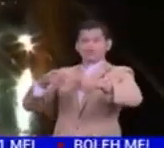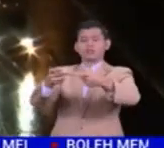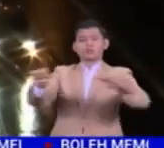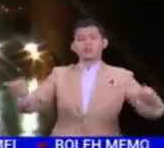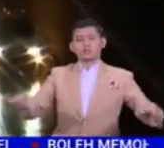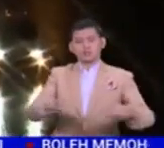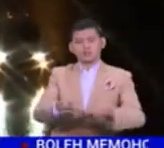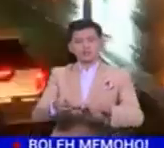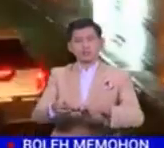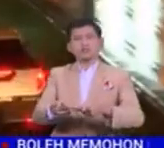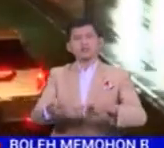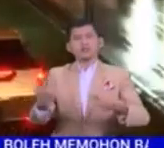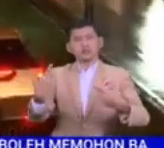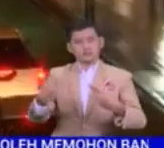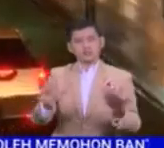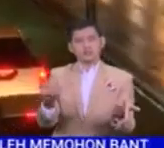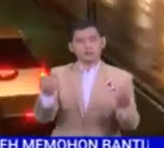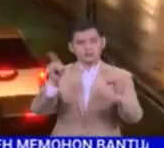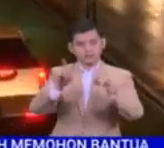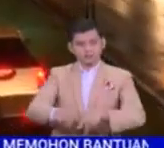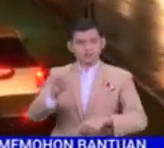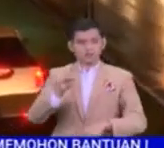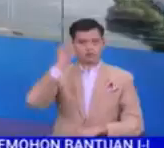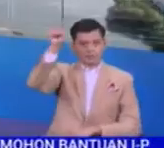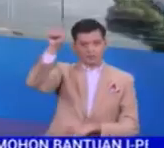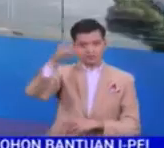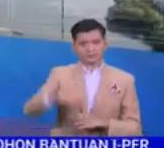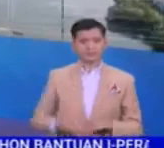kawasan tumpuan sekitar ibu negeri.